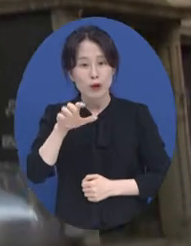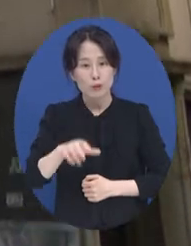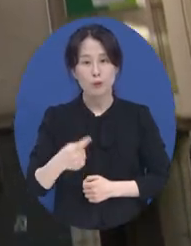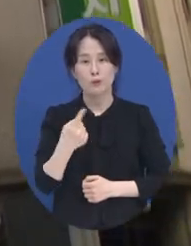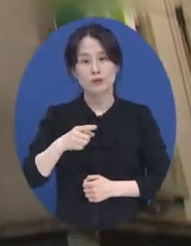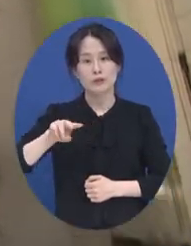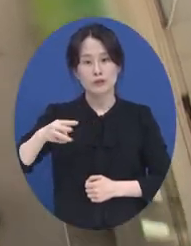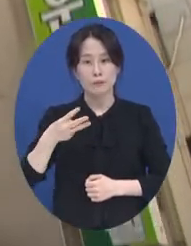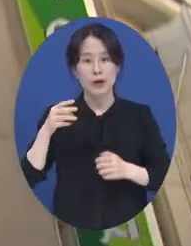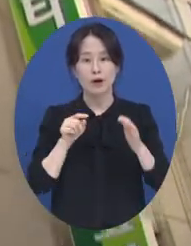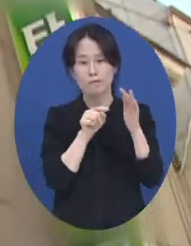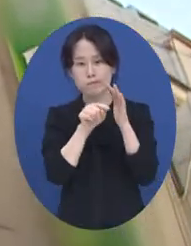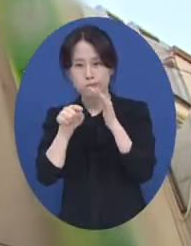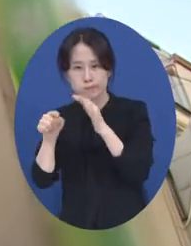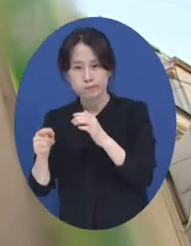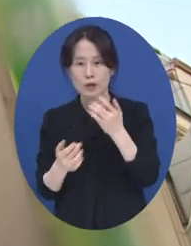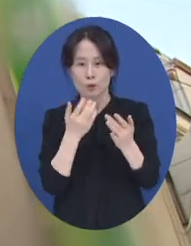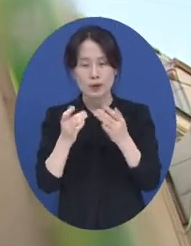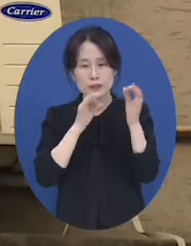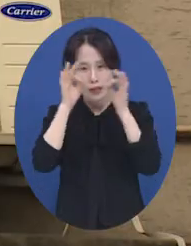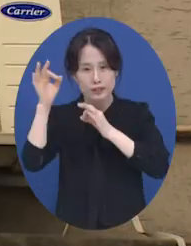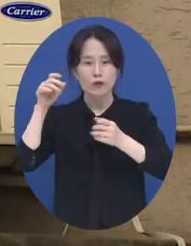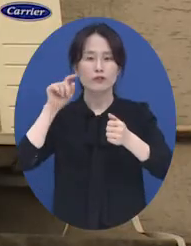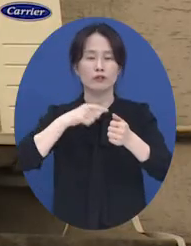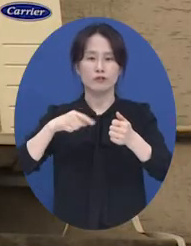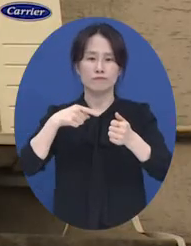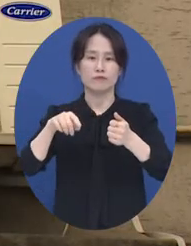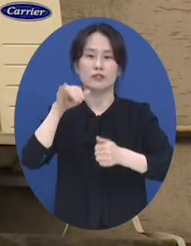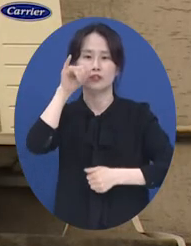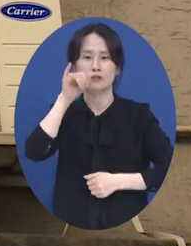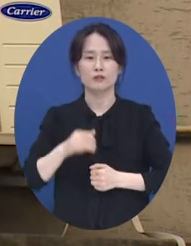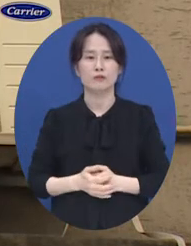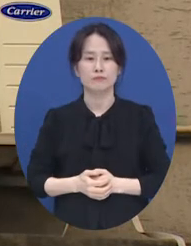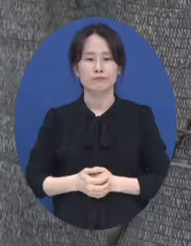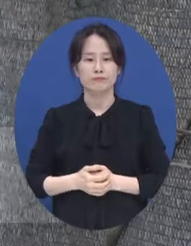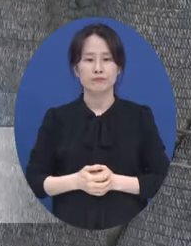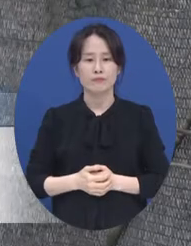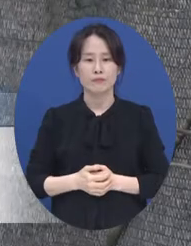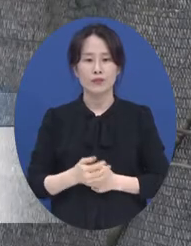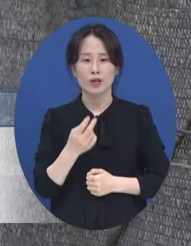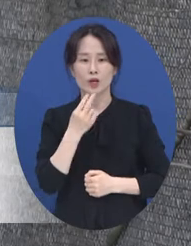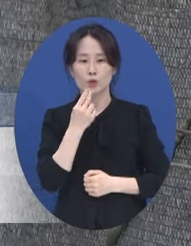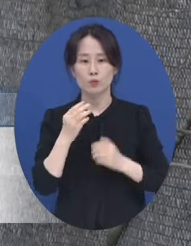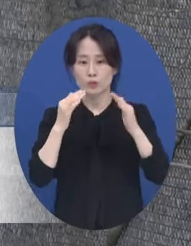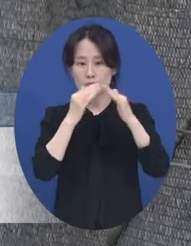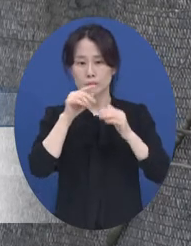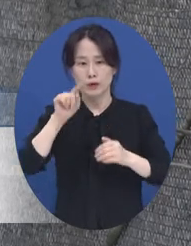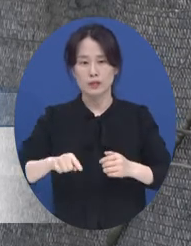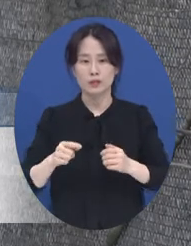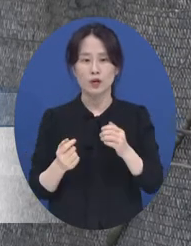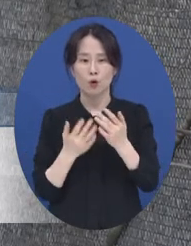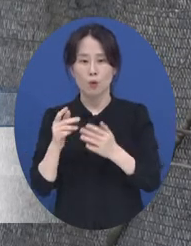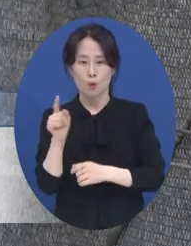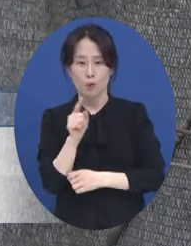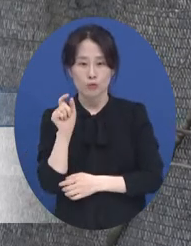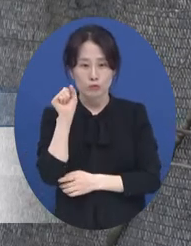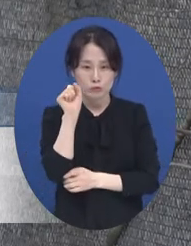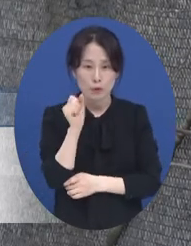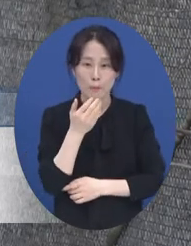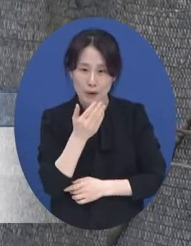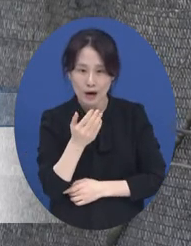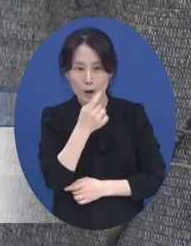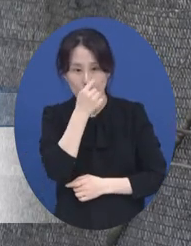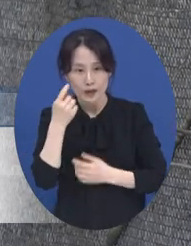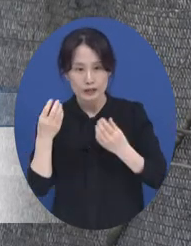숙박시설 1300여 곳을 찾아 화재안전 컨설팅 을 실시합니다 주거용 비닐하우스 의 서방 차량 진입 여부를 확인 했고요